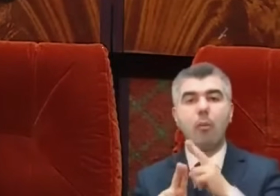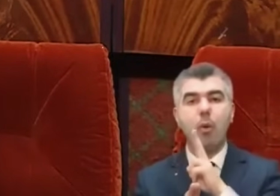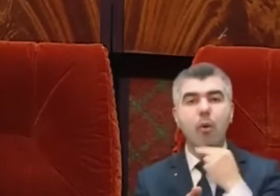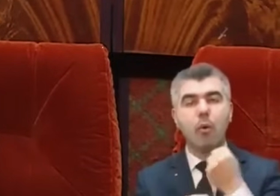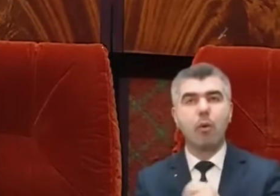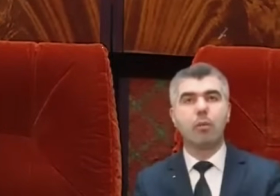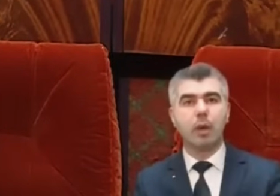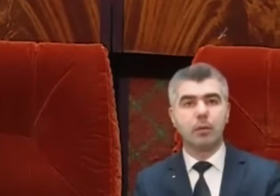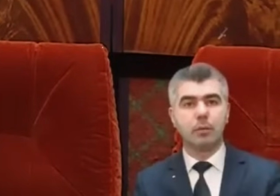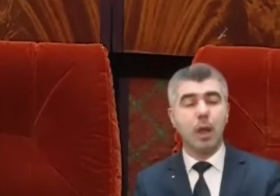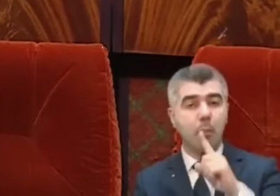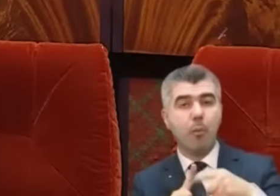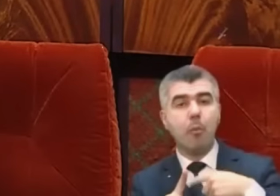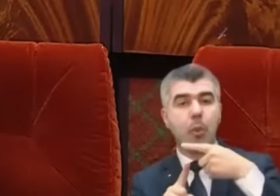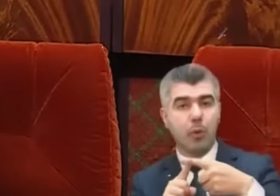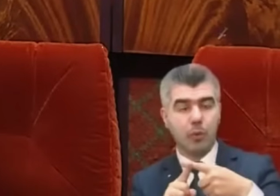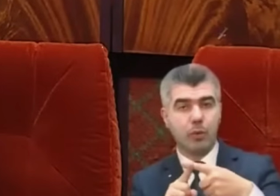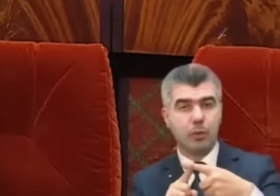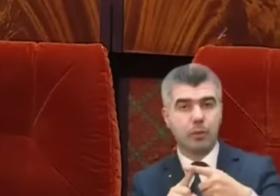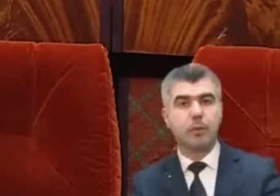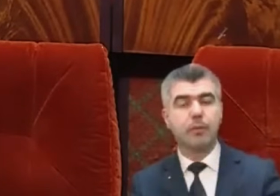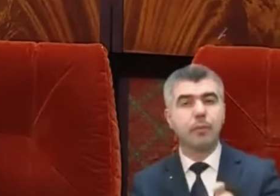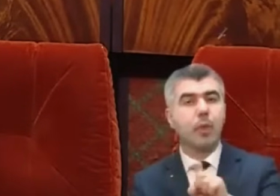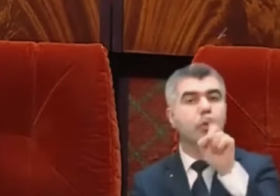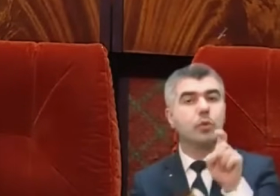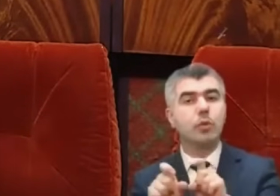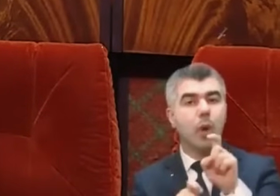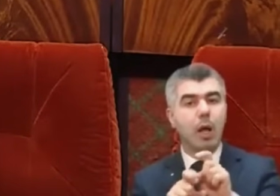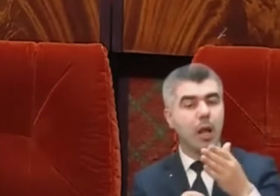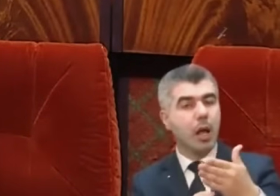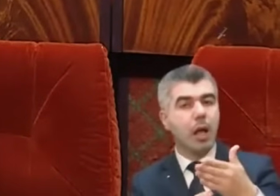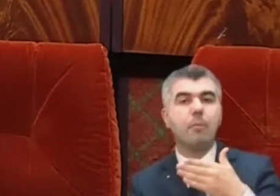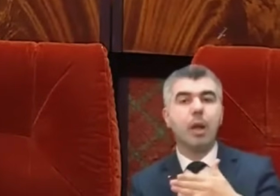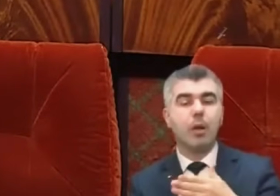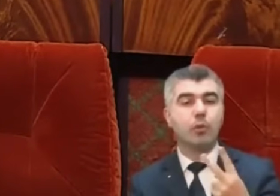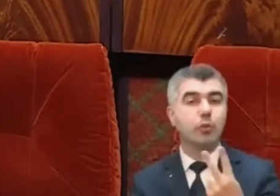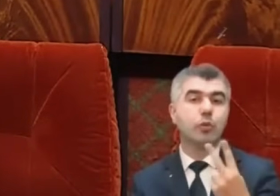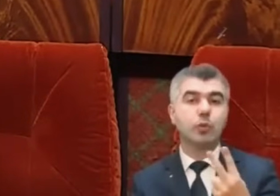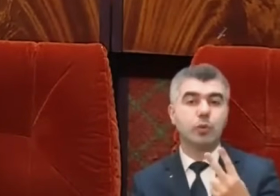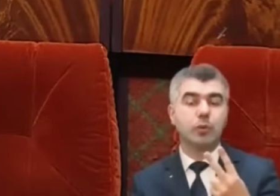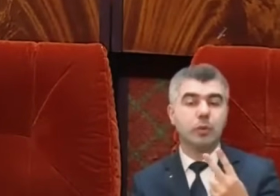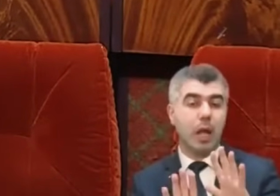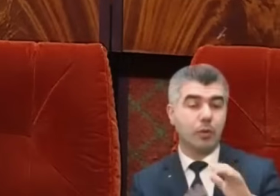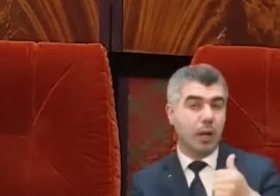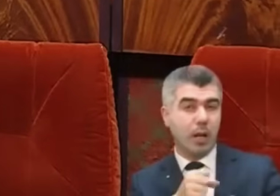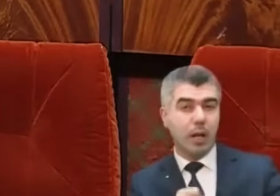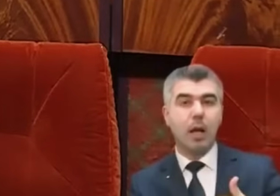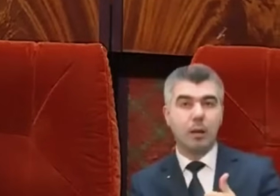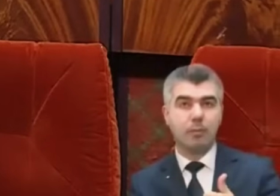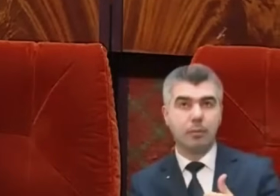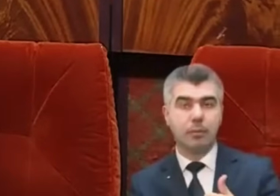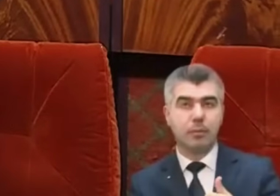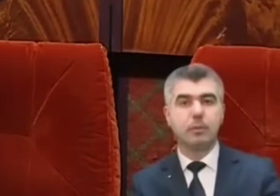الحكومه، تتجاوز بكثير الأسئلة التي طرحت خلال الولايتين، ونبحث في الأرشيف ونجبد الولايات السابقة.